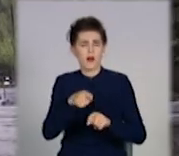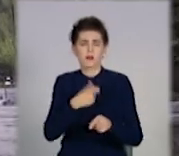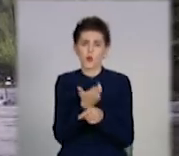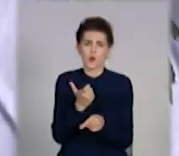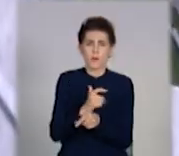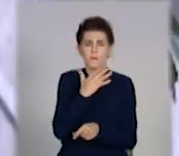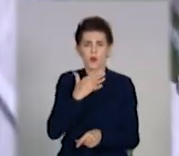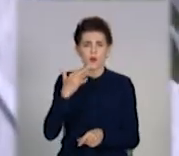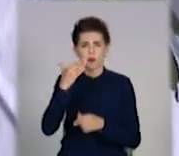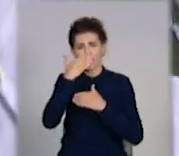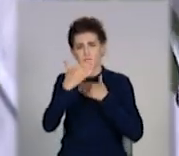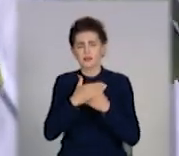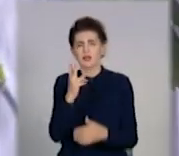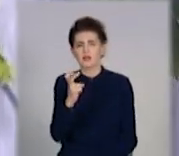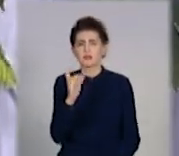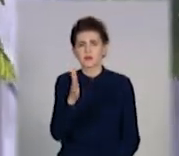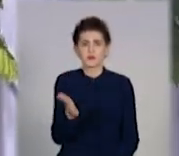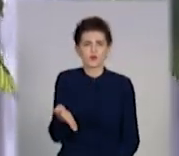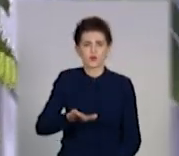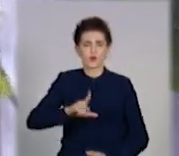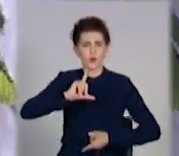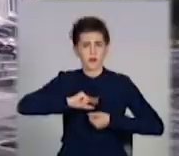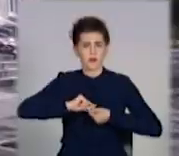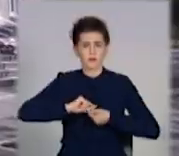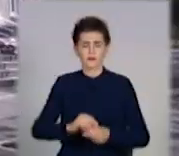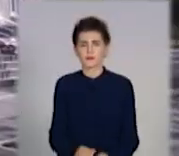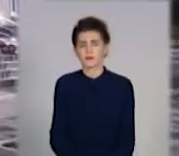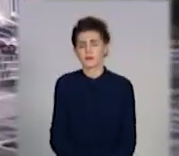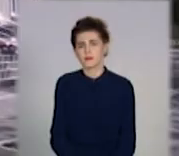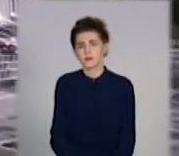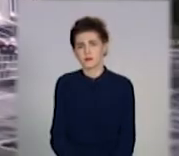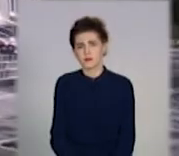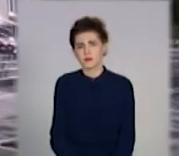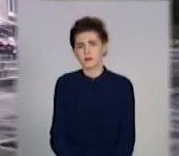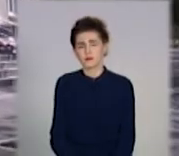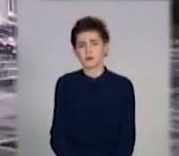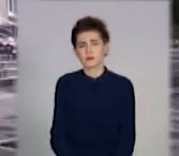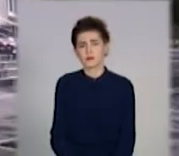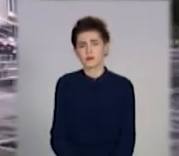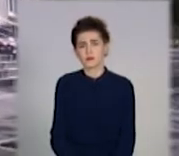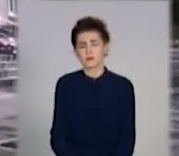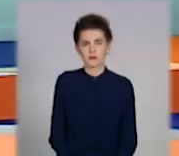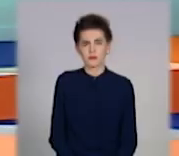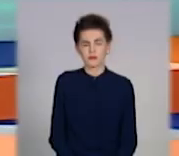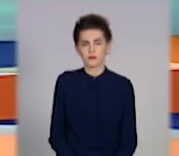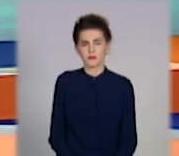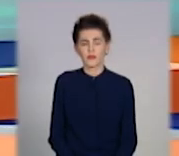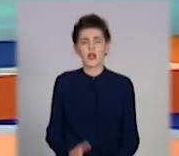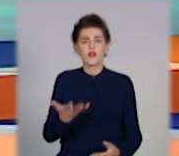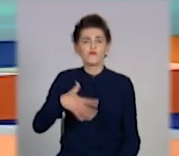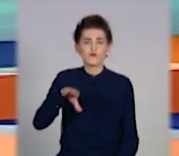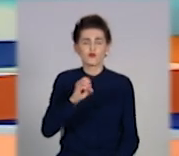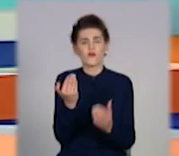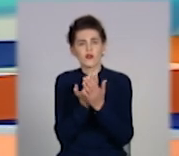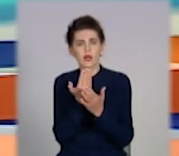250 захисних комплектів. Олексій Куделя, Максим Запорожець, телеканал «Донбас». Усі